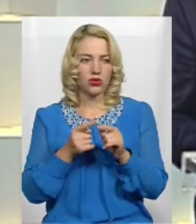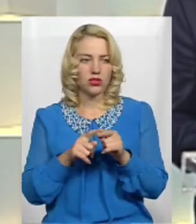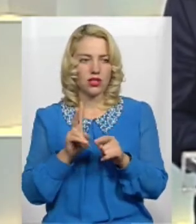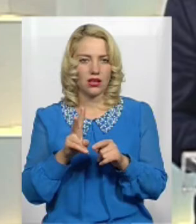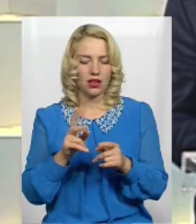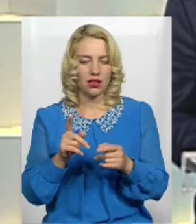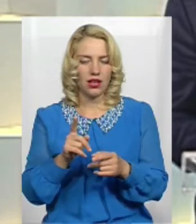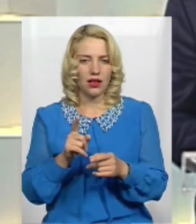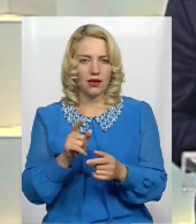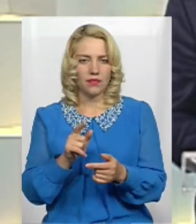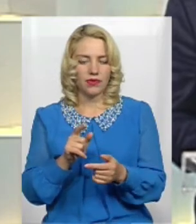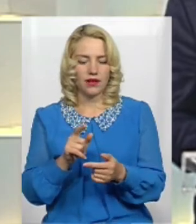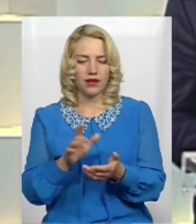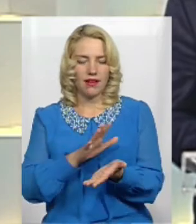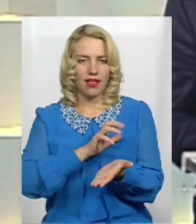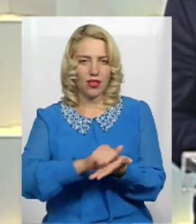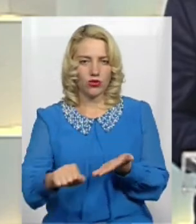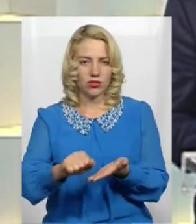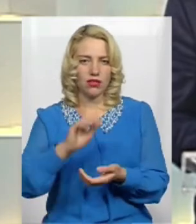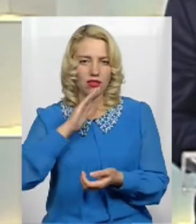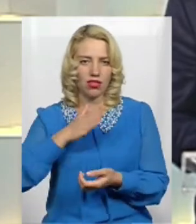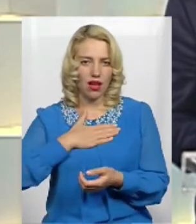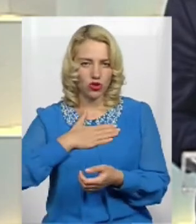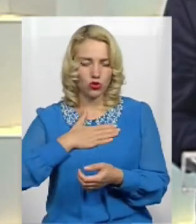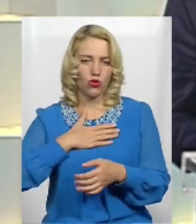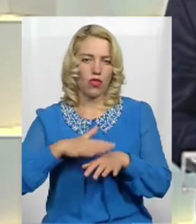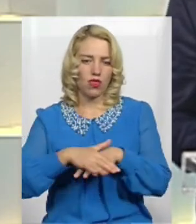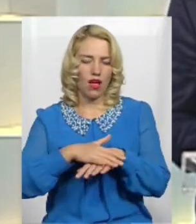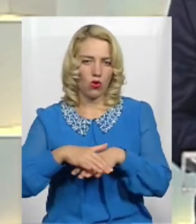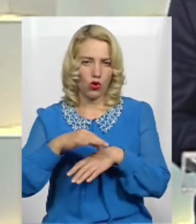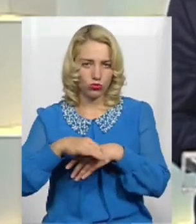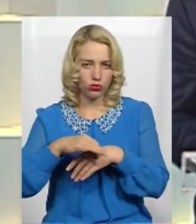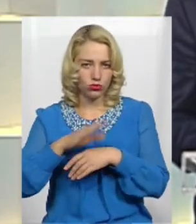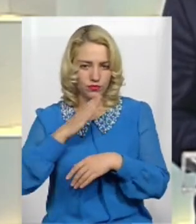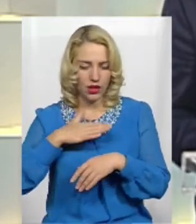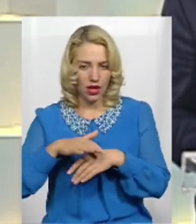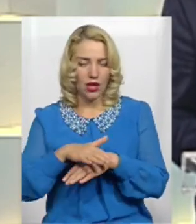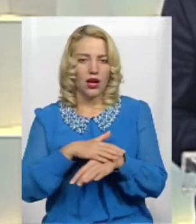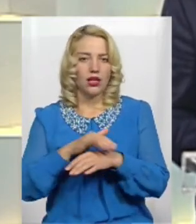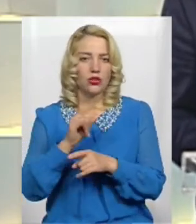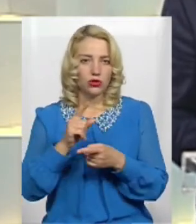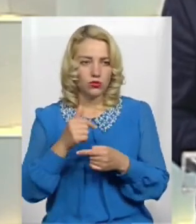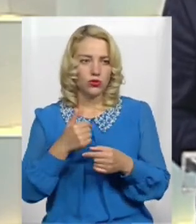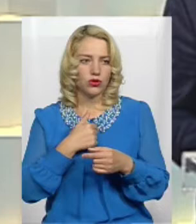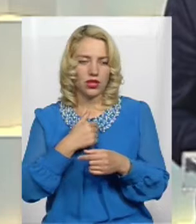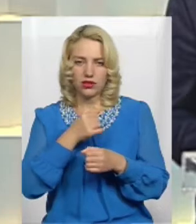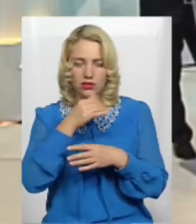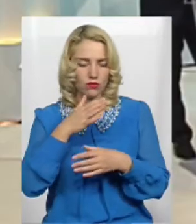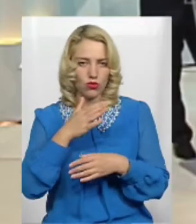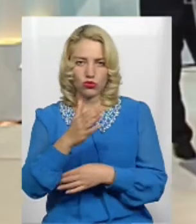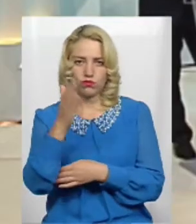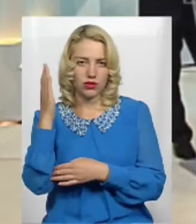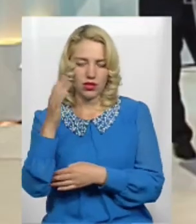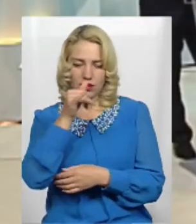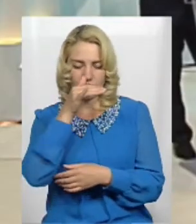як геноцид проти нашого народу. Тому я проти таких реформ, і ніхто мене не змусить підняти голос чи